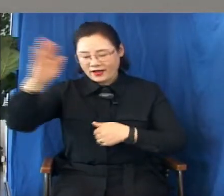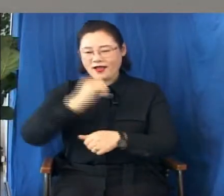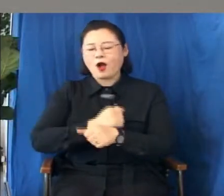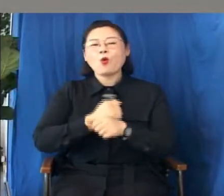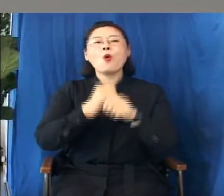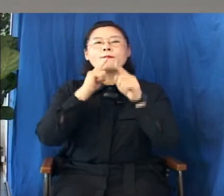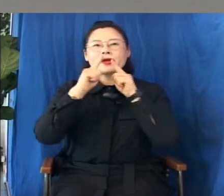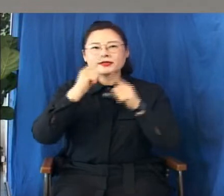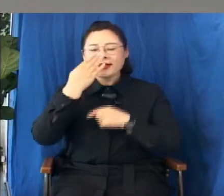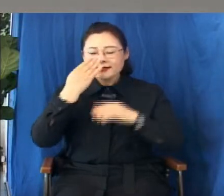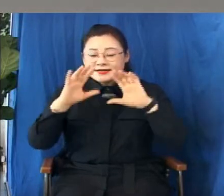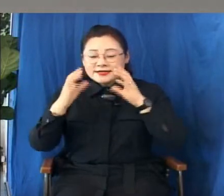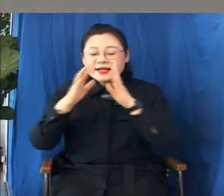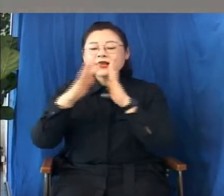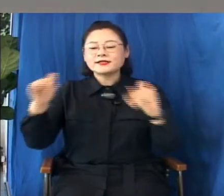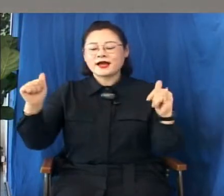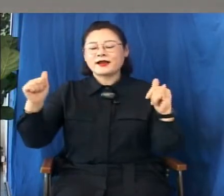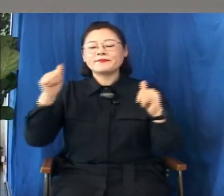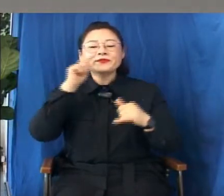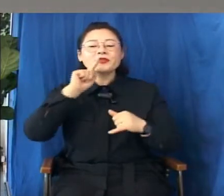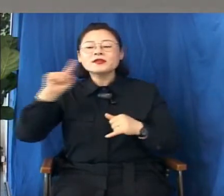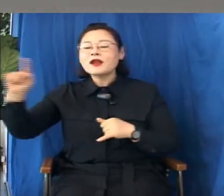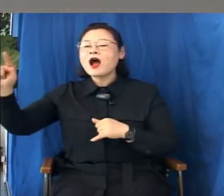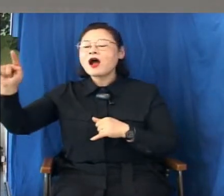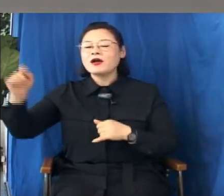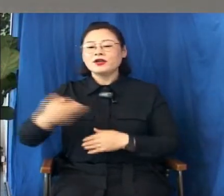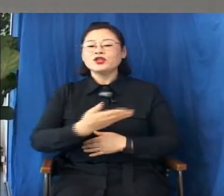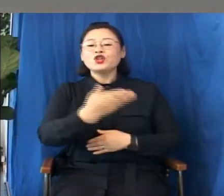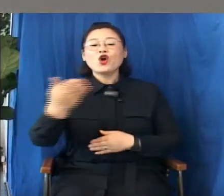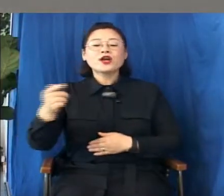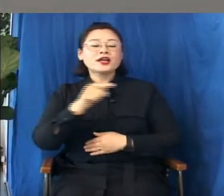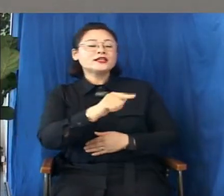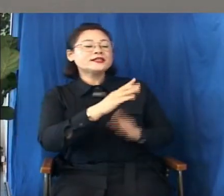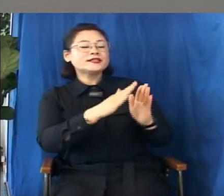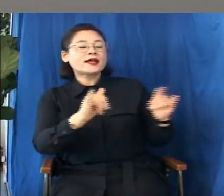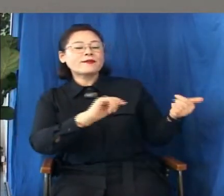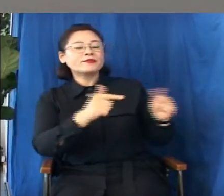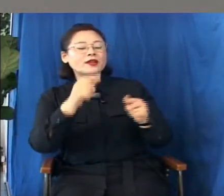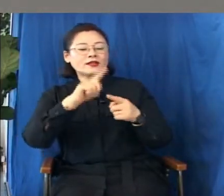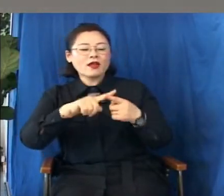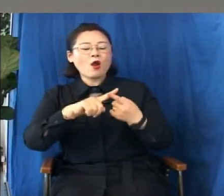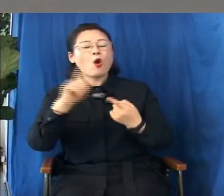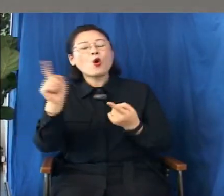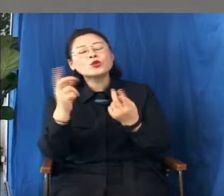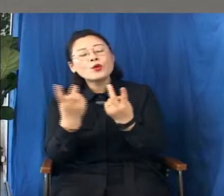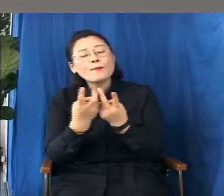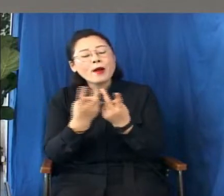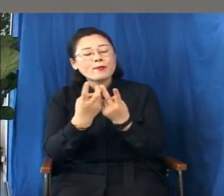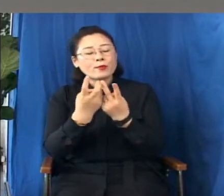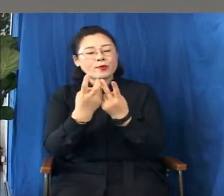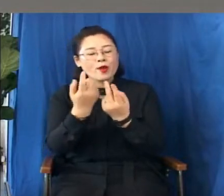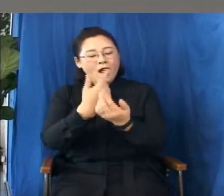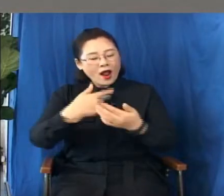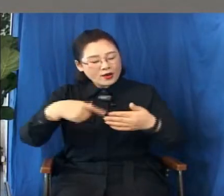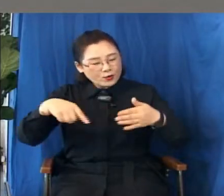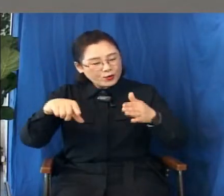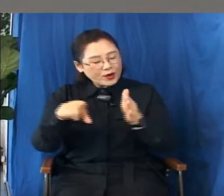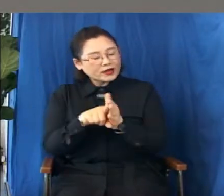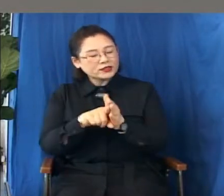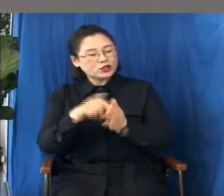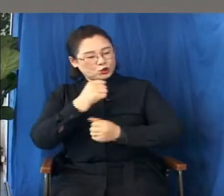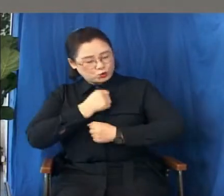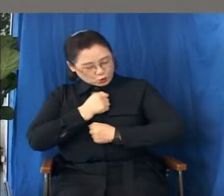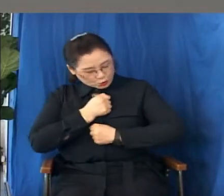이 사람들에 대하여 어떻게 하려는지 조심하라. 이 가말리엘이 이야기하다